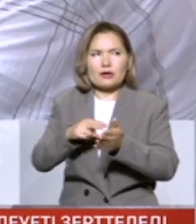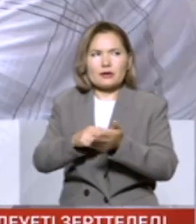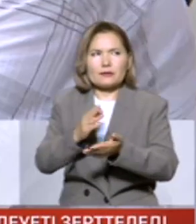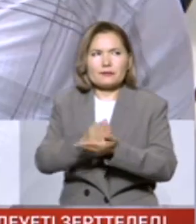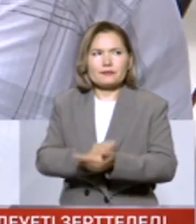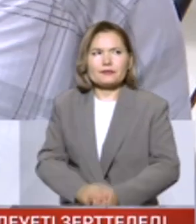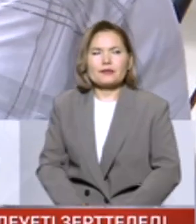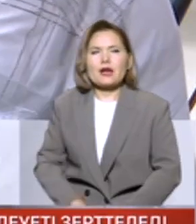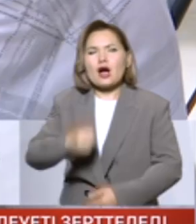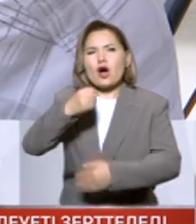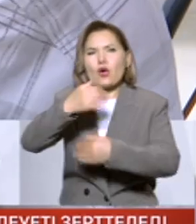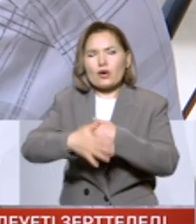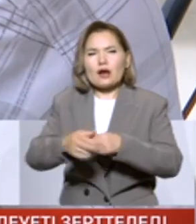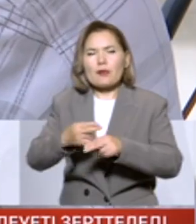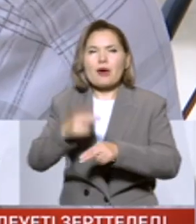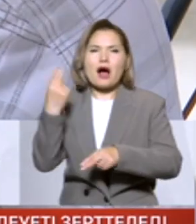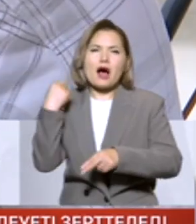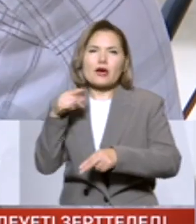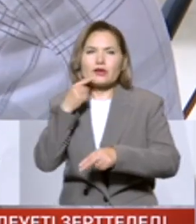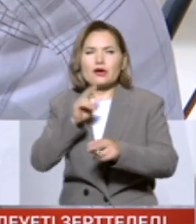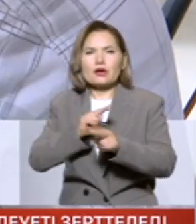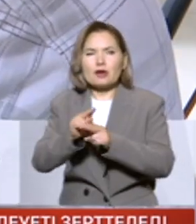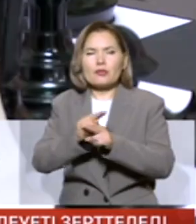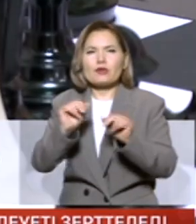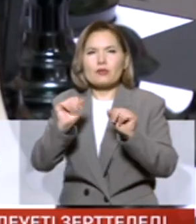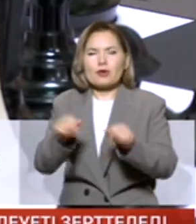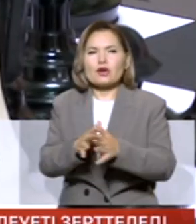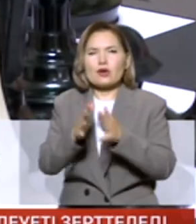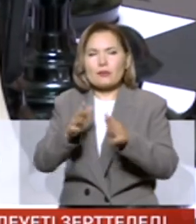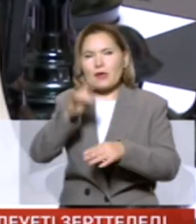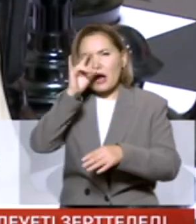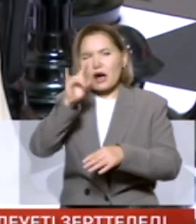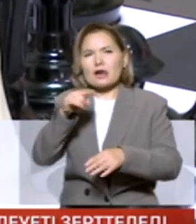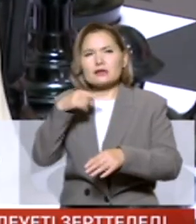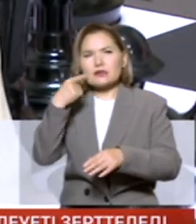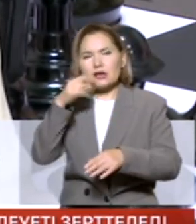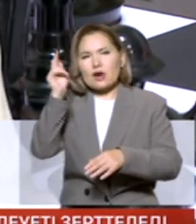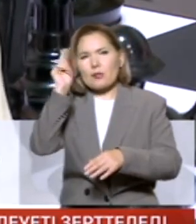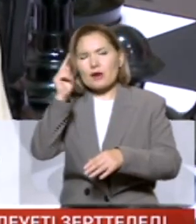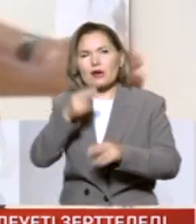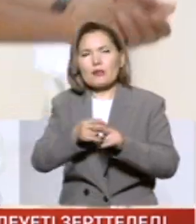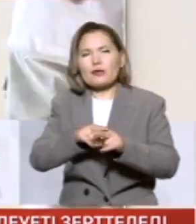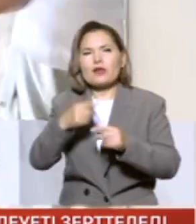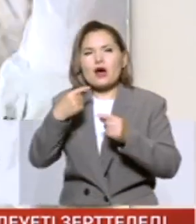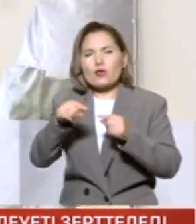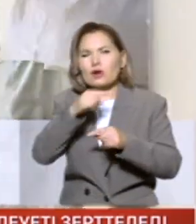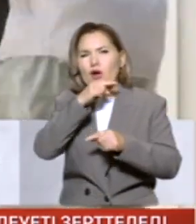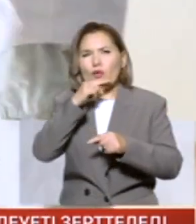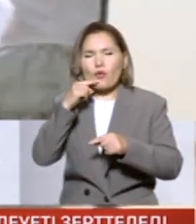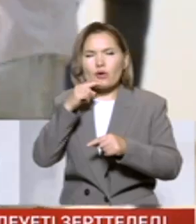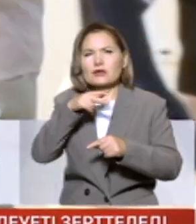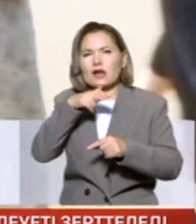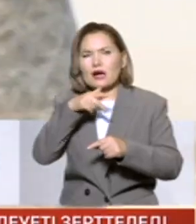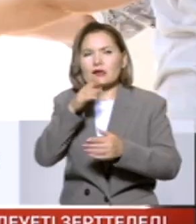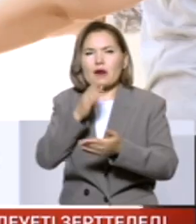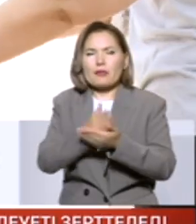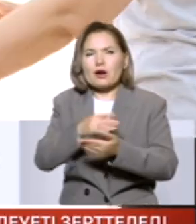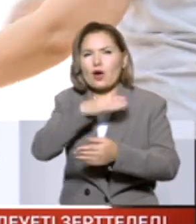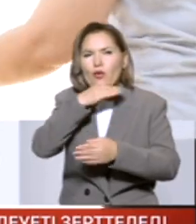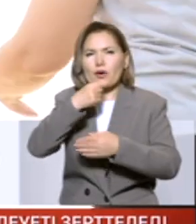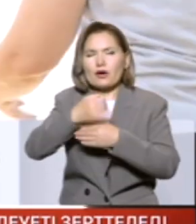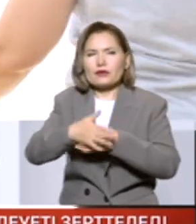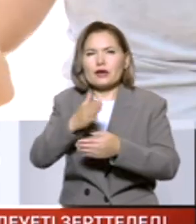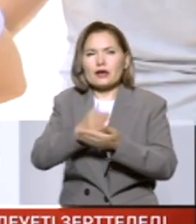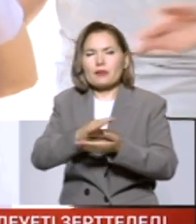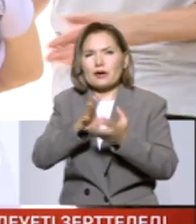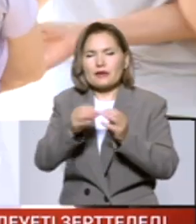жүрмін. Орталықта шет тілін менгеруге де болады. Дегенмен қазақ тілін үйренгісі келетін өзге ұлт өкілдері көп дейді орталық маманы.